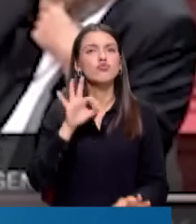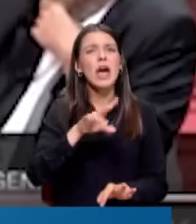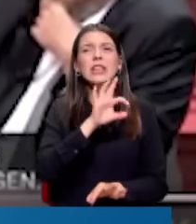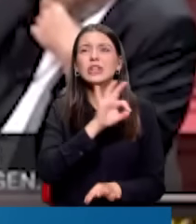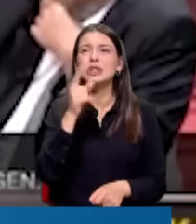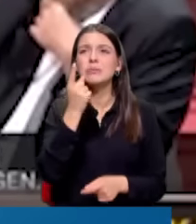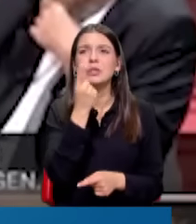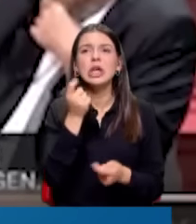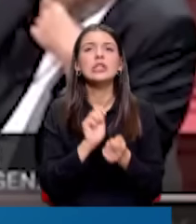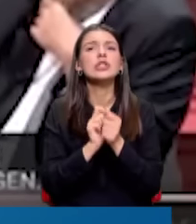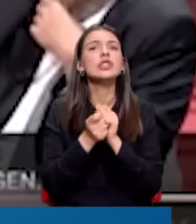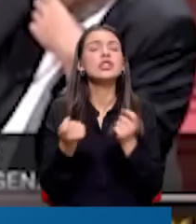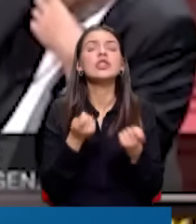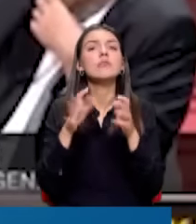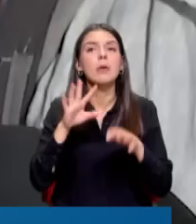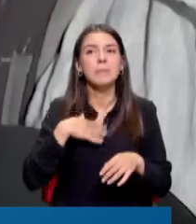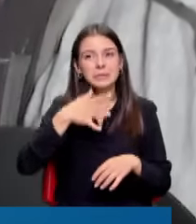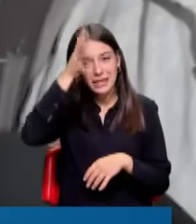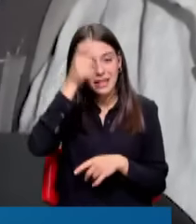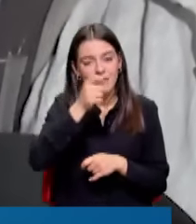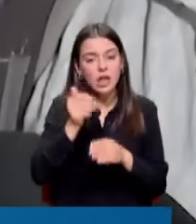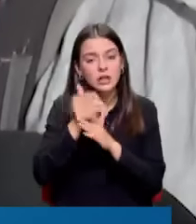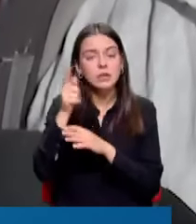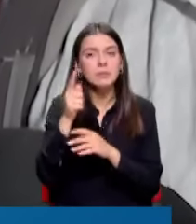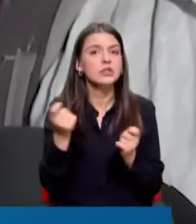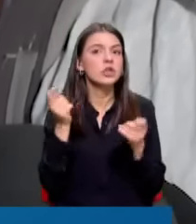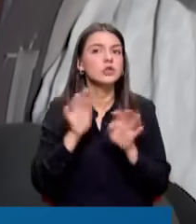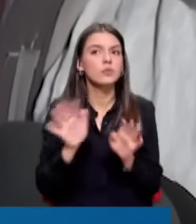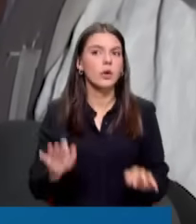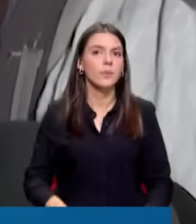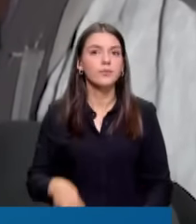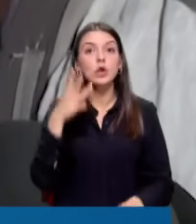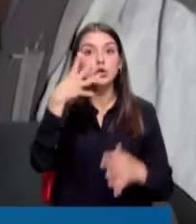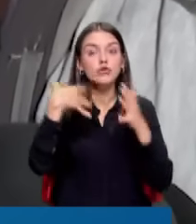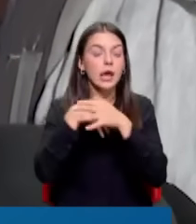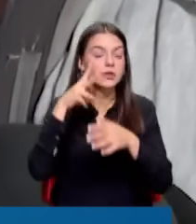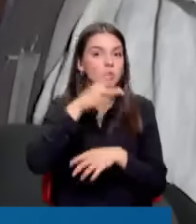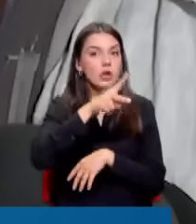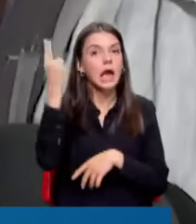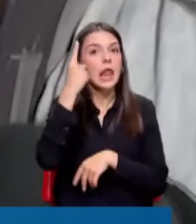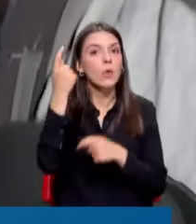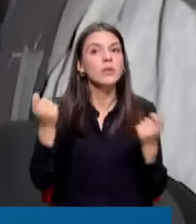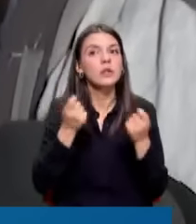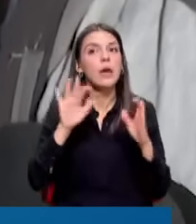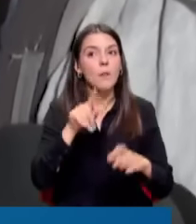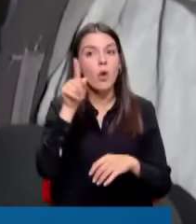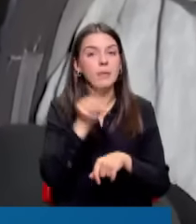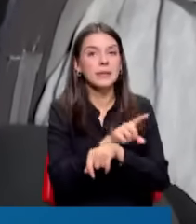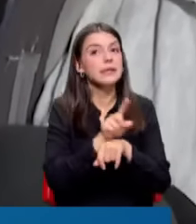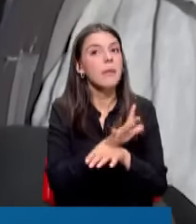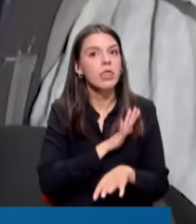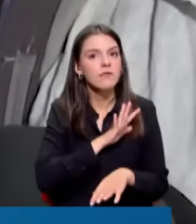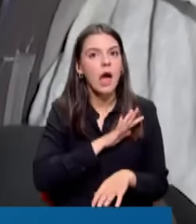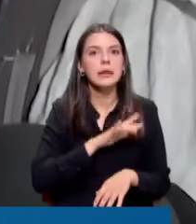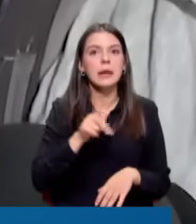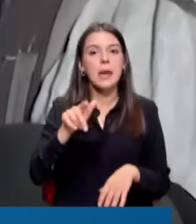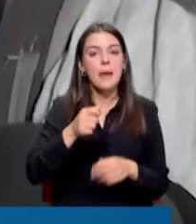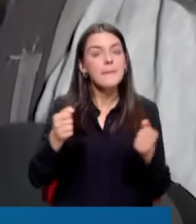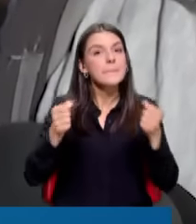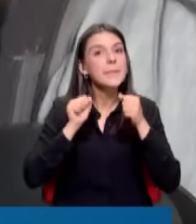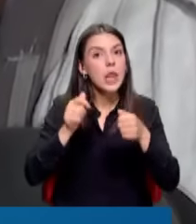Bizim itfaiyemiz dışında burada bir çalışma yok. 3 gece görüşlü helikopterimiz çalıştı. Ancak onların da bir uçuş süresi var. Pilotların